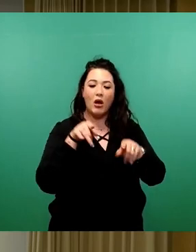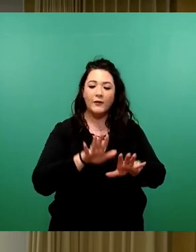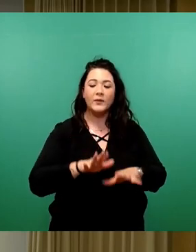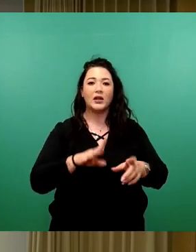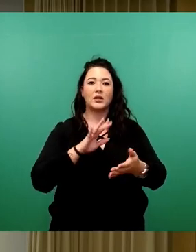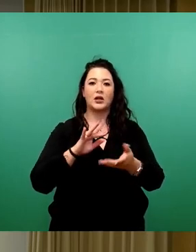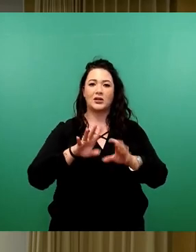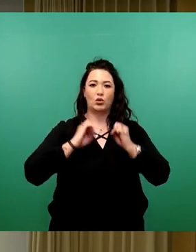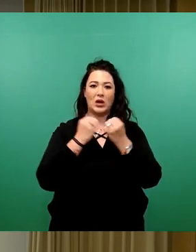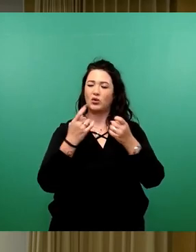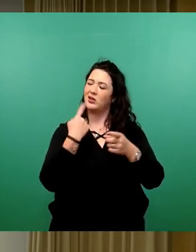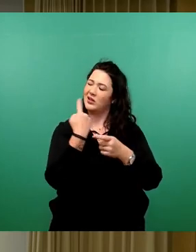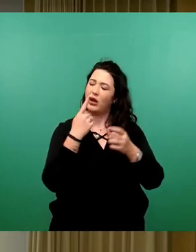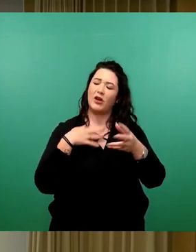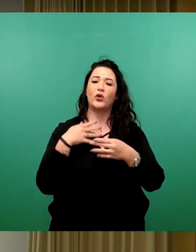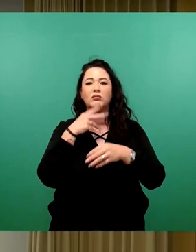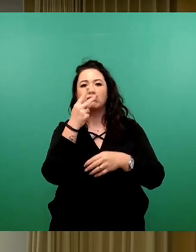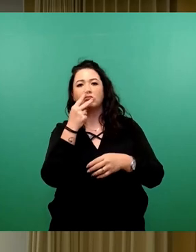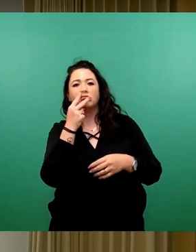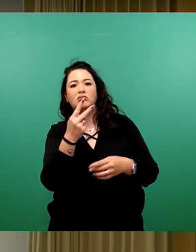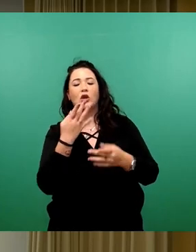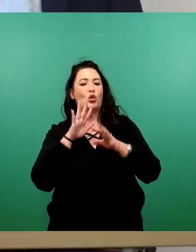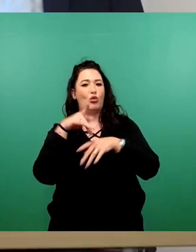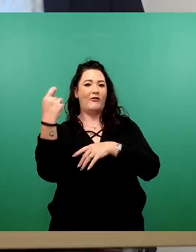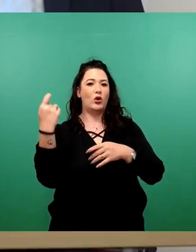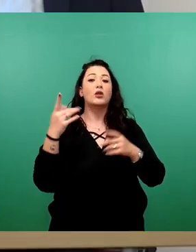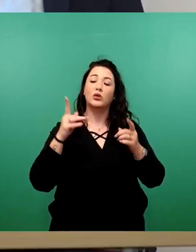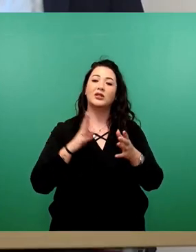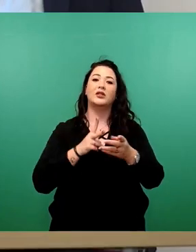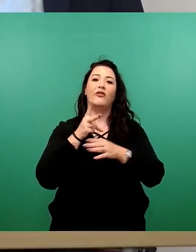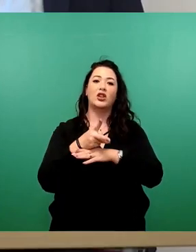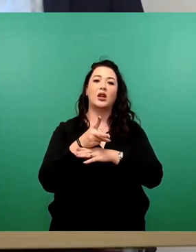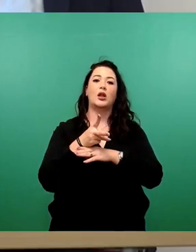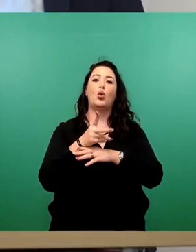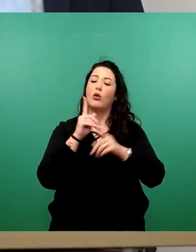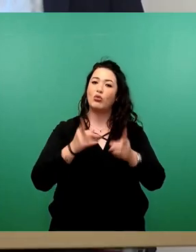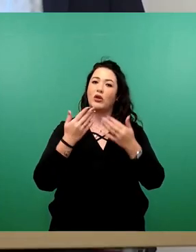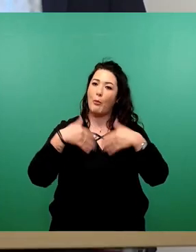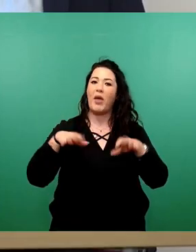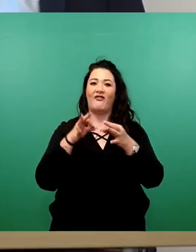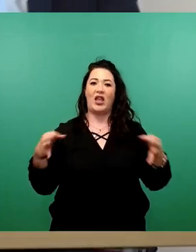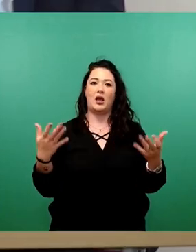überfordert. Und Sie brauchen fähigere Stellvertreter und Stellvertreterinnen.